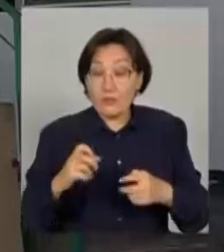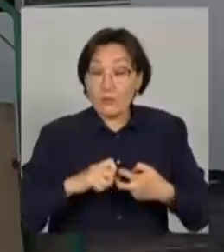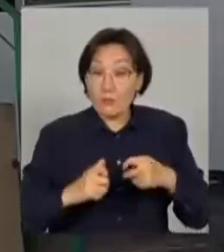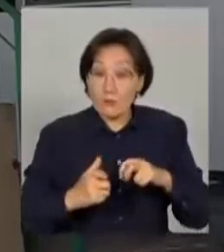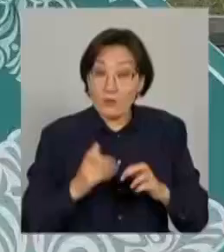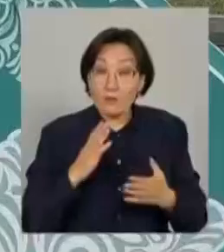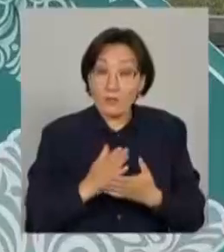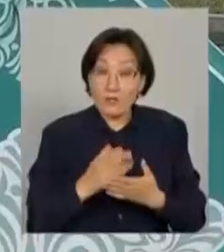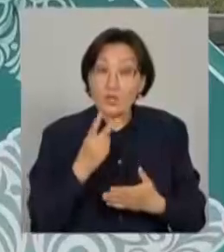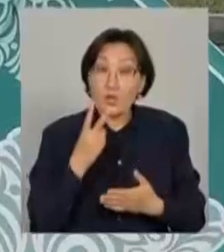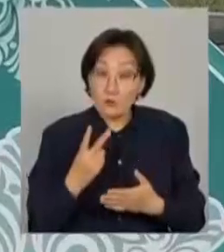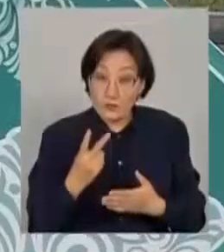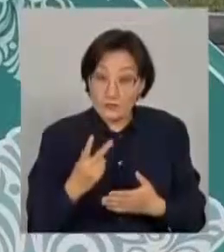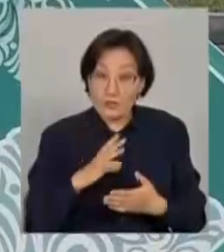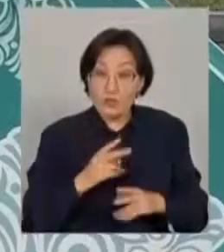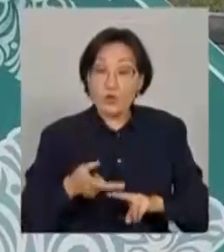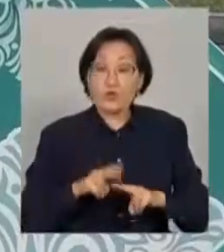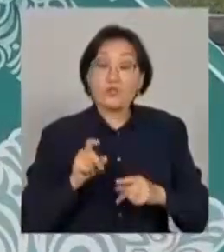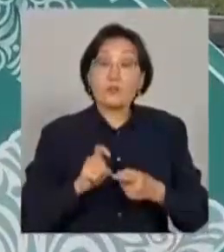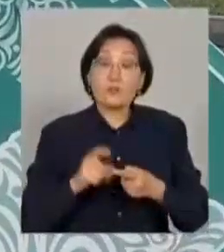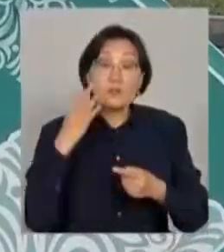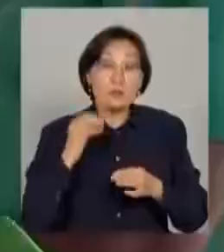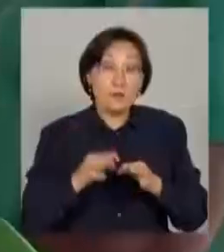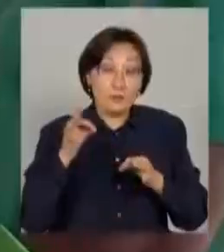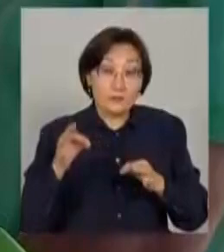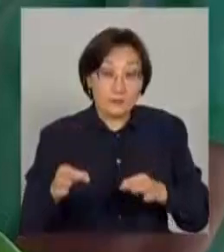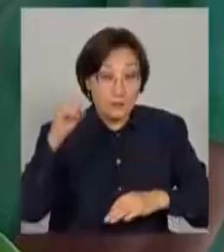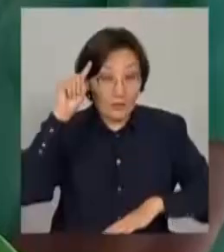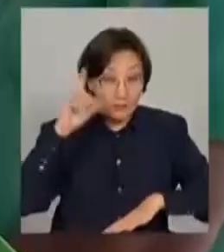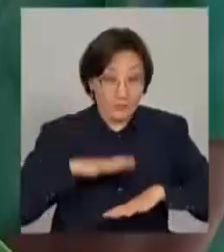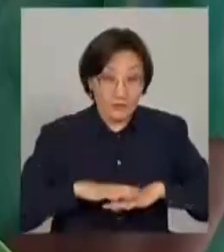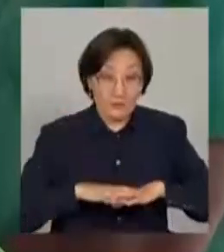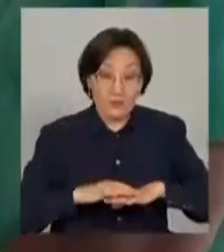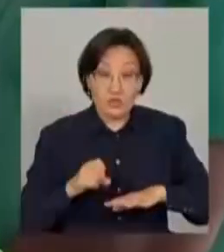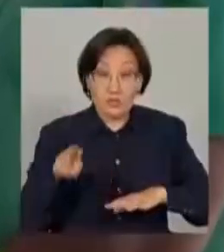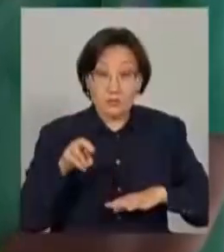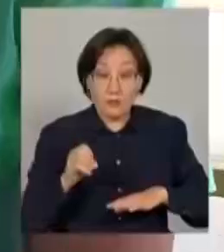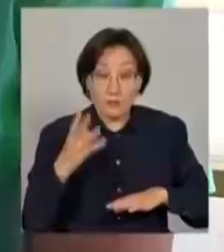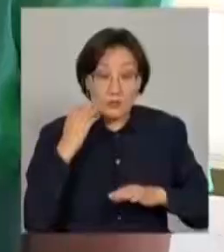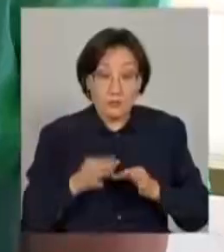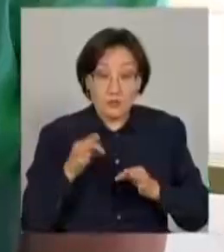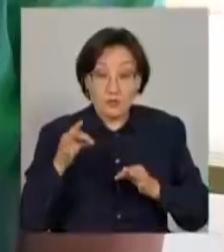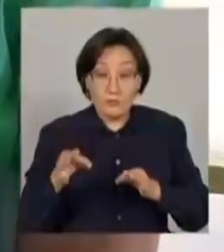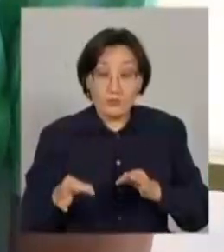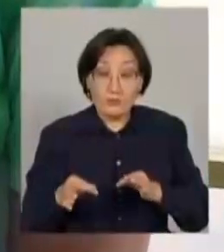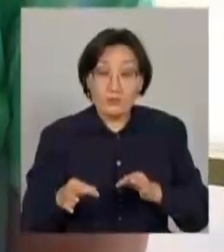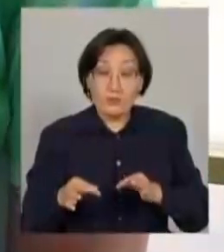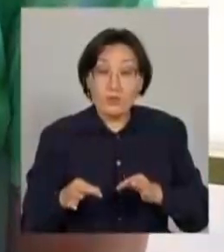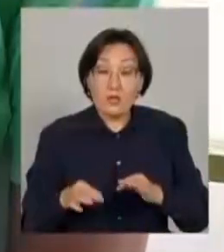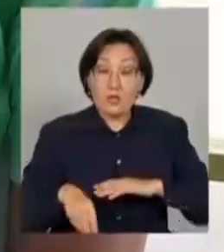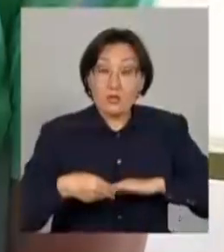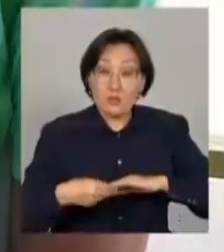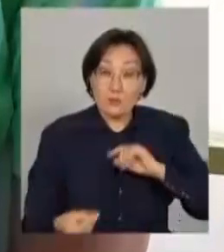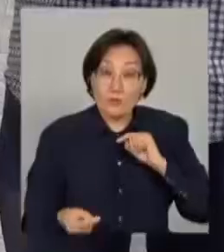екенін байқадық. Сол бойынша Алматы облысының әкімдігі және Алматы облысы бойынша